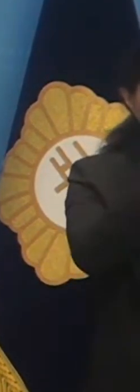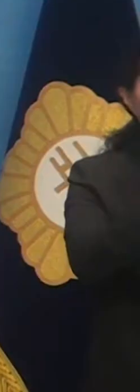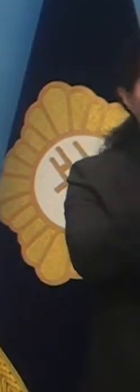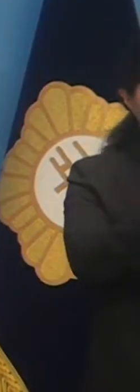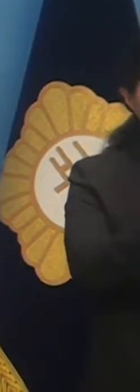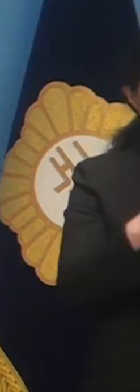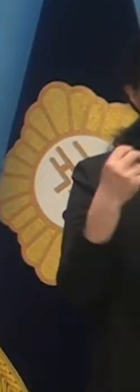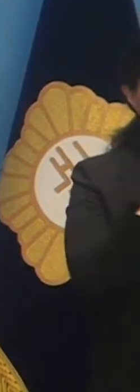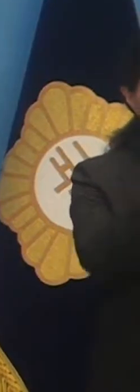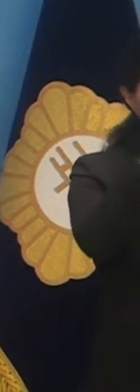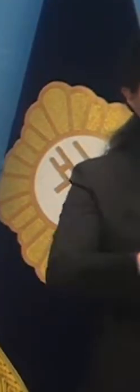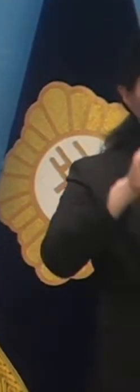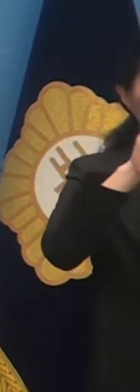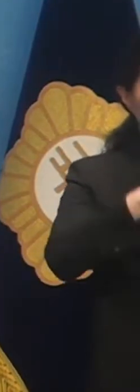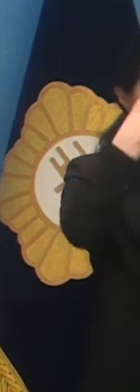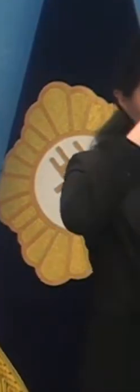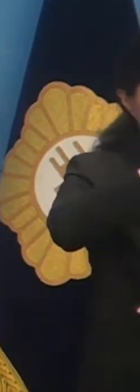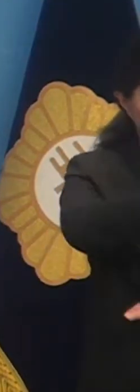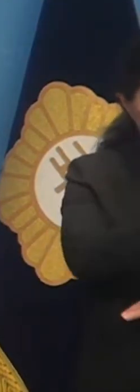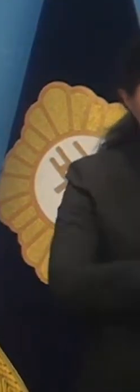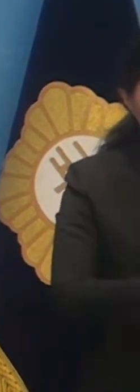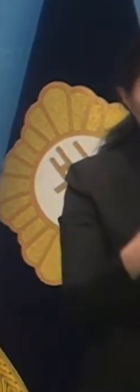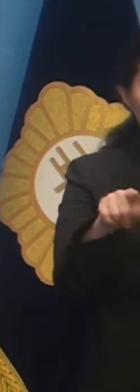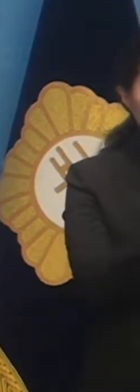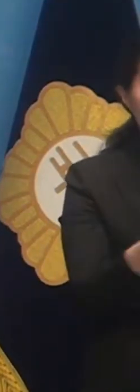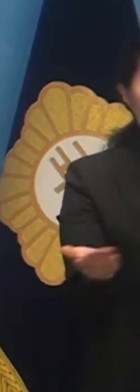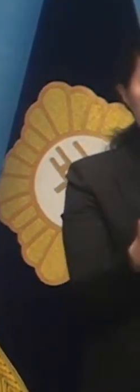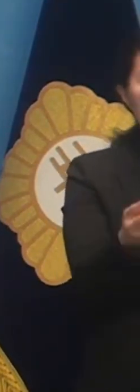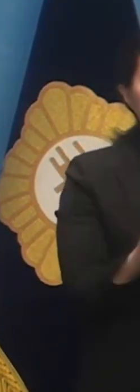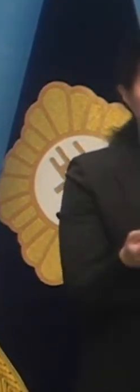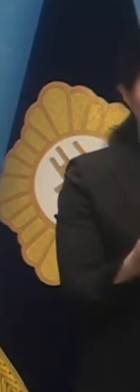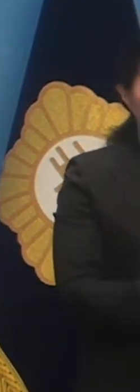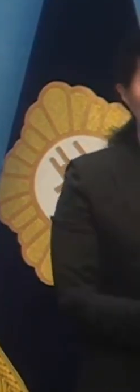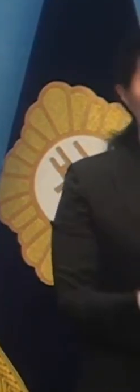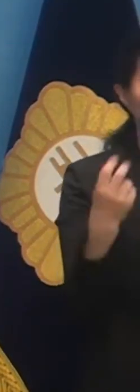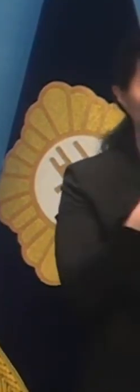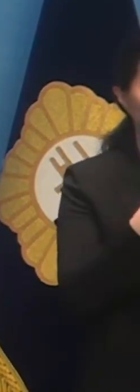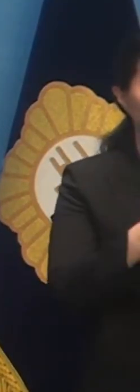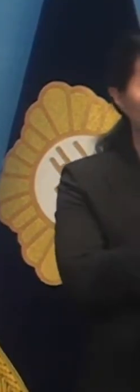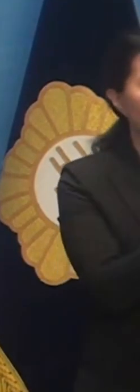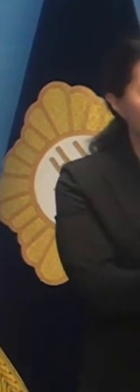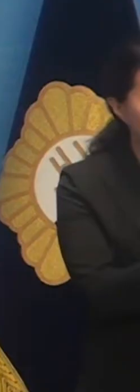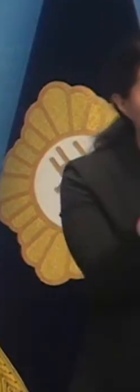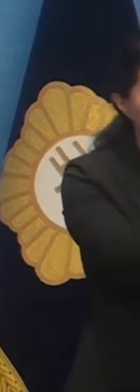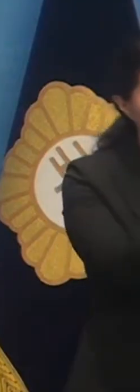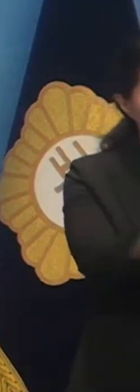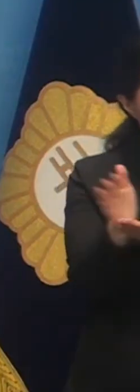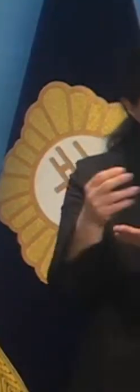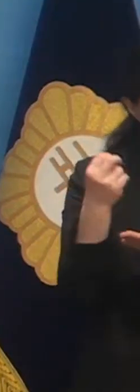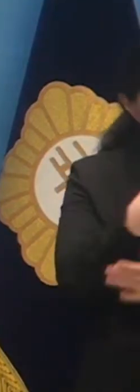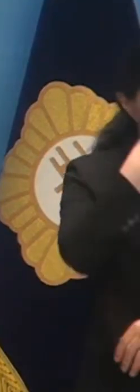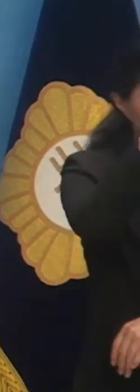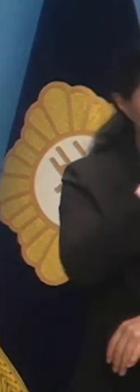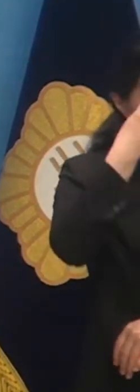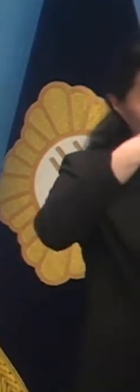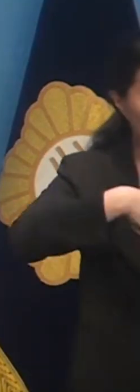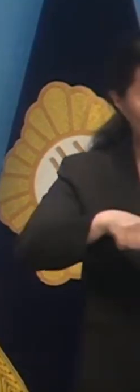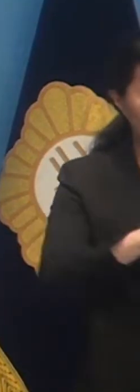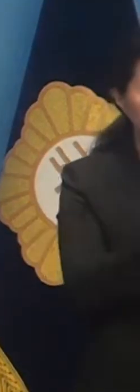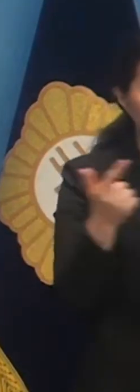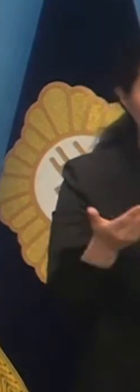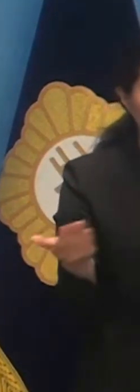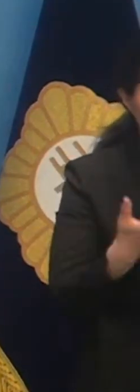국가수사본부, 고위공직자 수사처의 업무 조정 및 관할권 정리, 관리 감독 등의